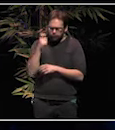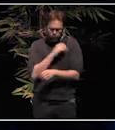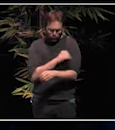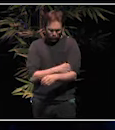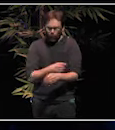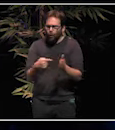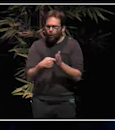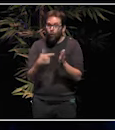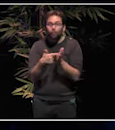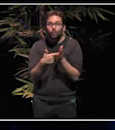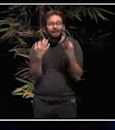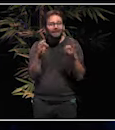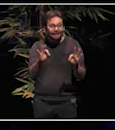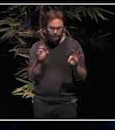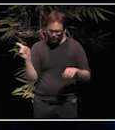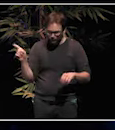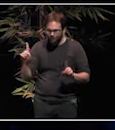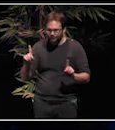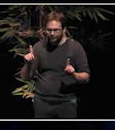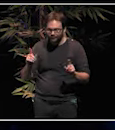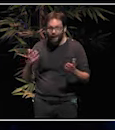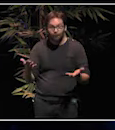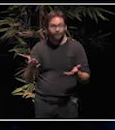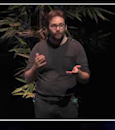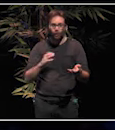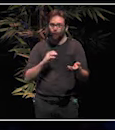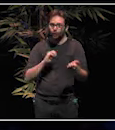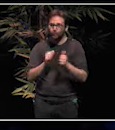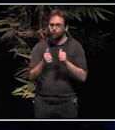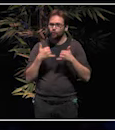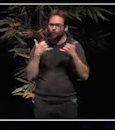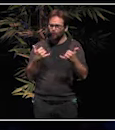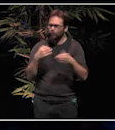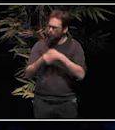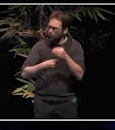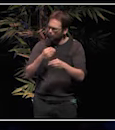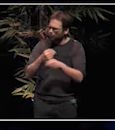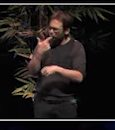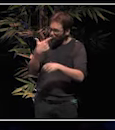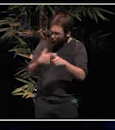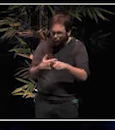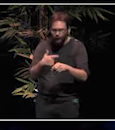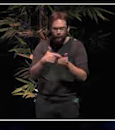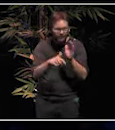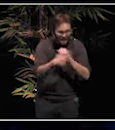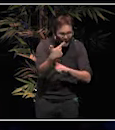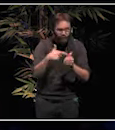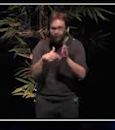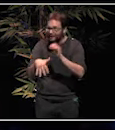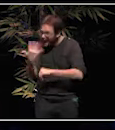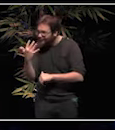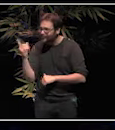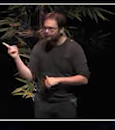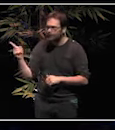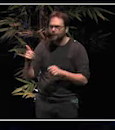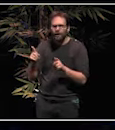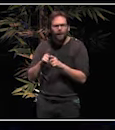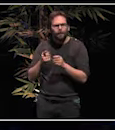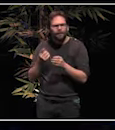Et depuis, voilà, elle est championne du monde 2 fois, 2013-2015, et de nombreuses victoires dans des